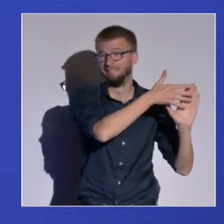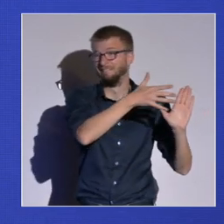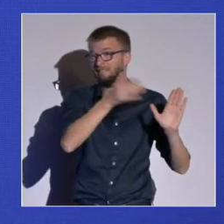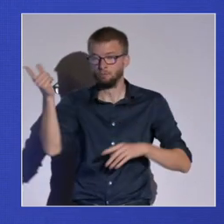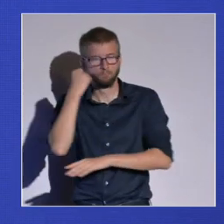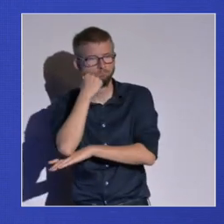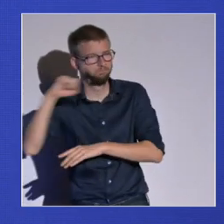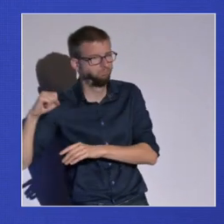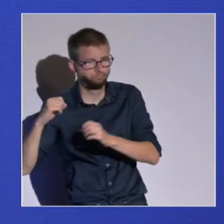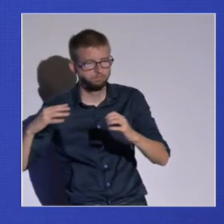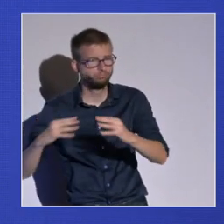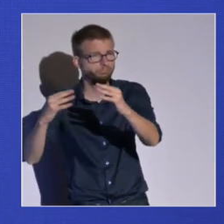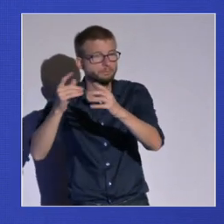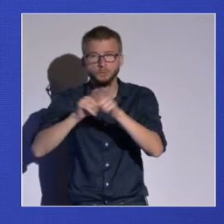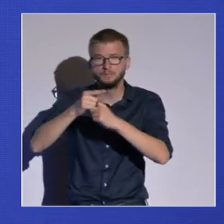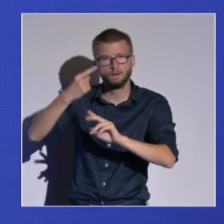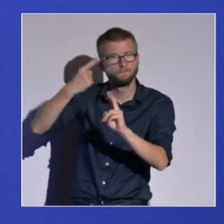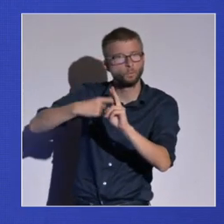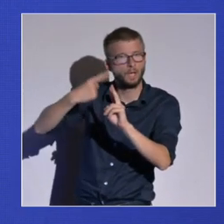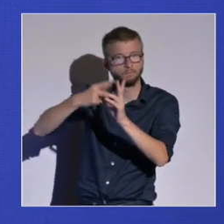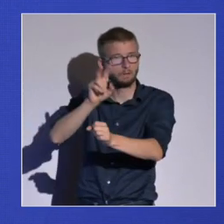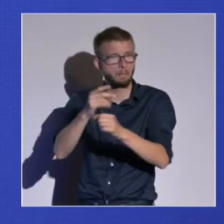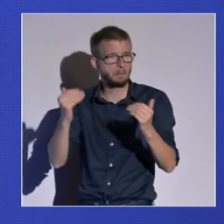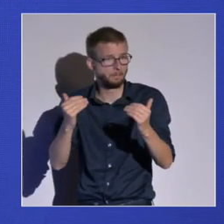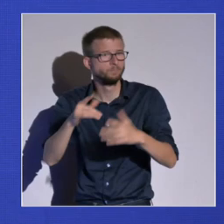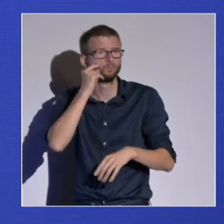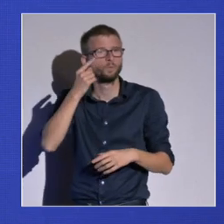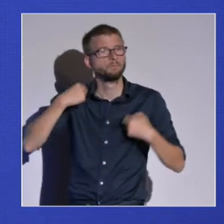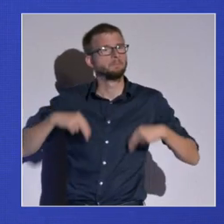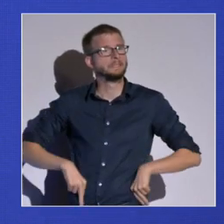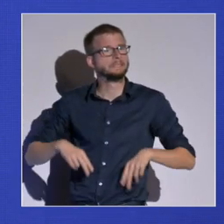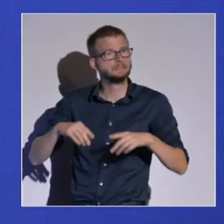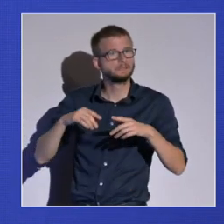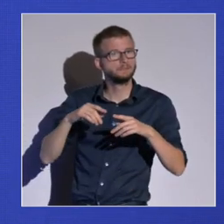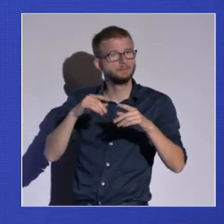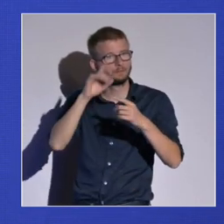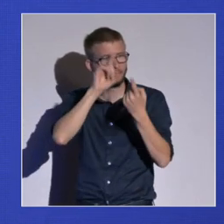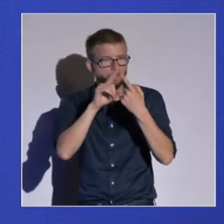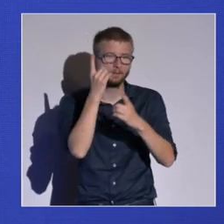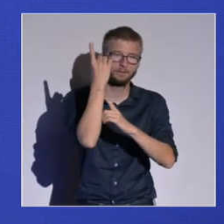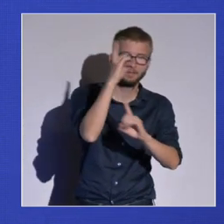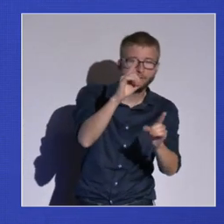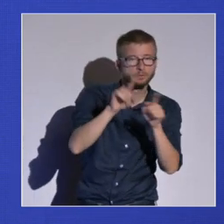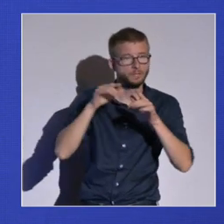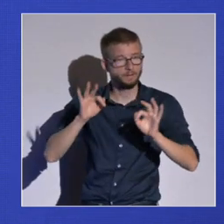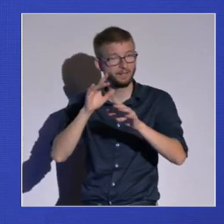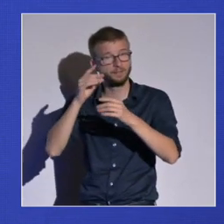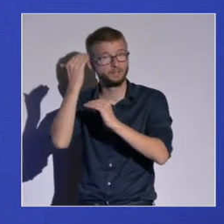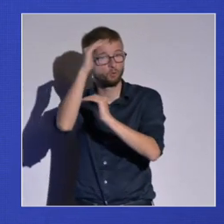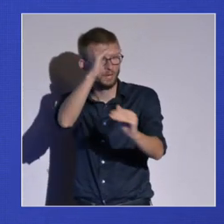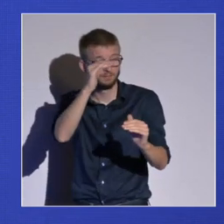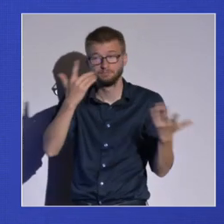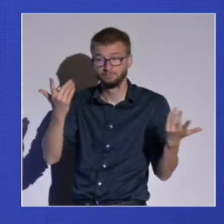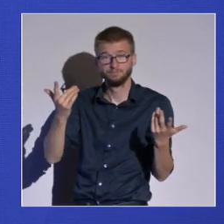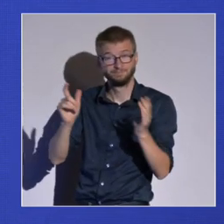frontières sur le ministre de la défense des Affaires étrangères ce jour-là Poutine a